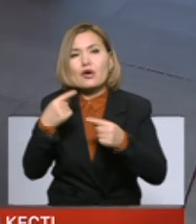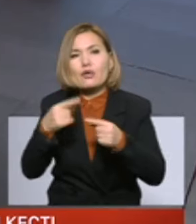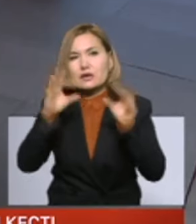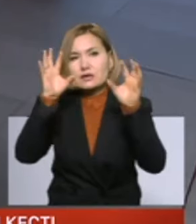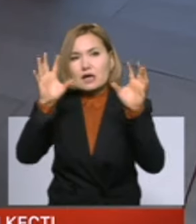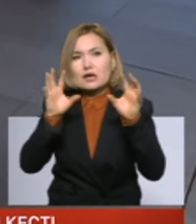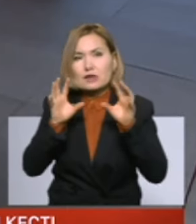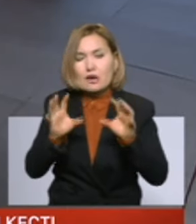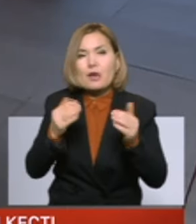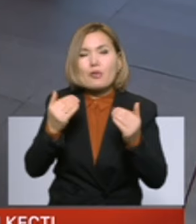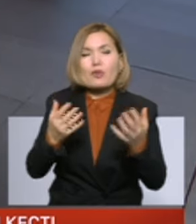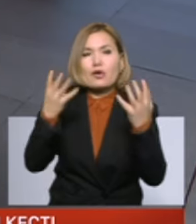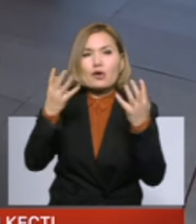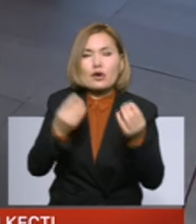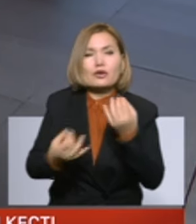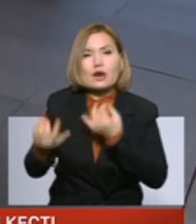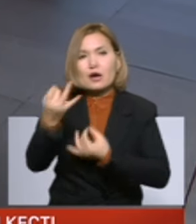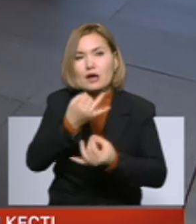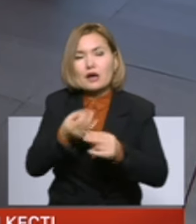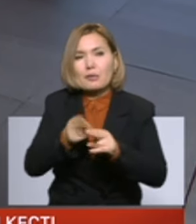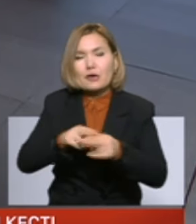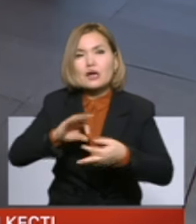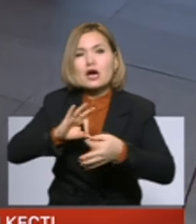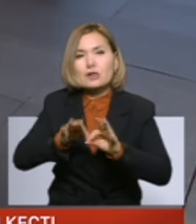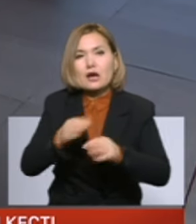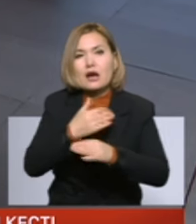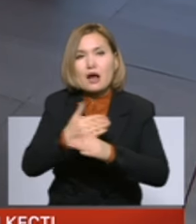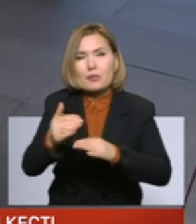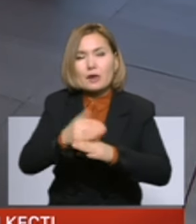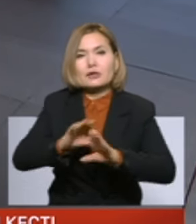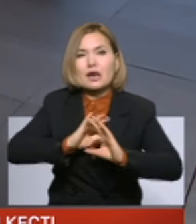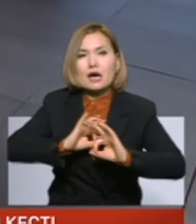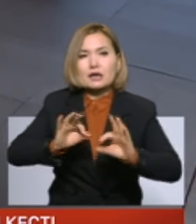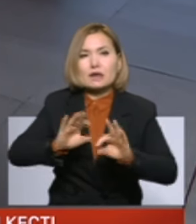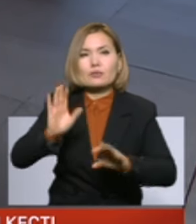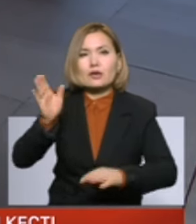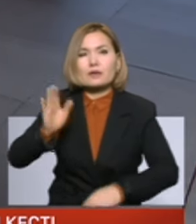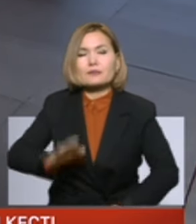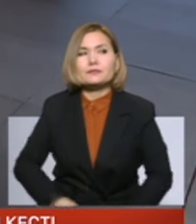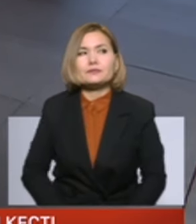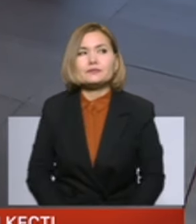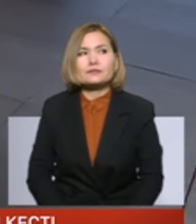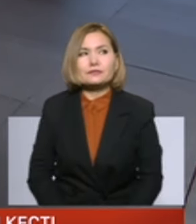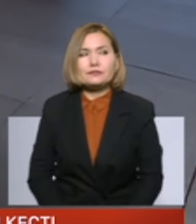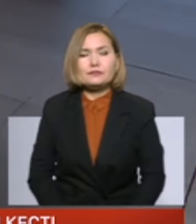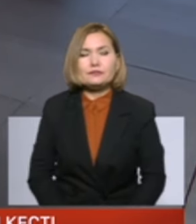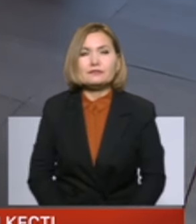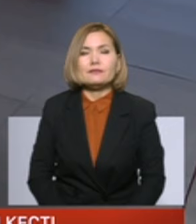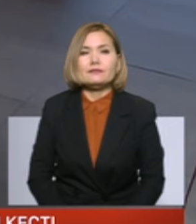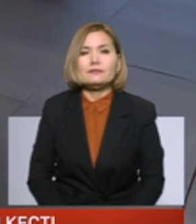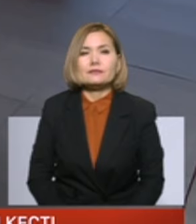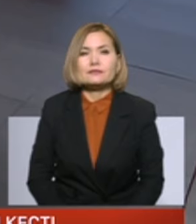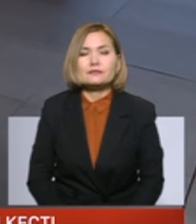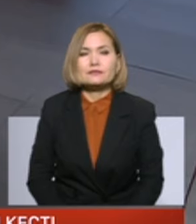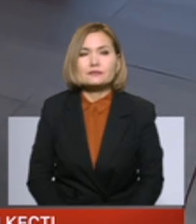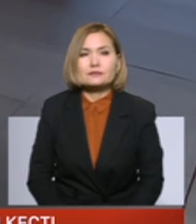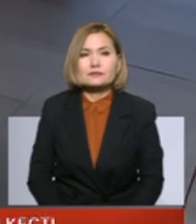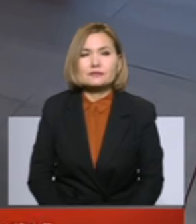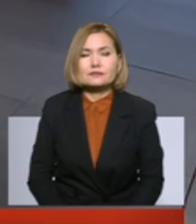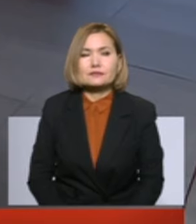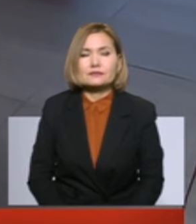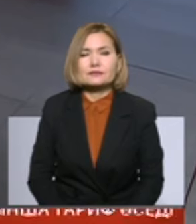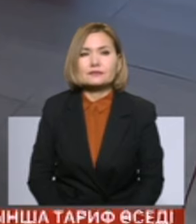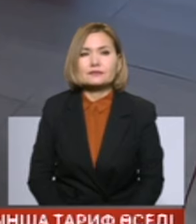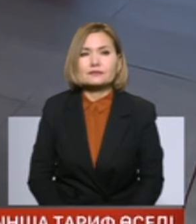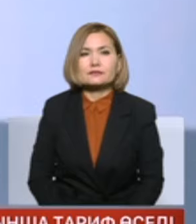заң жобалары бүгін талқыланды, қаралды, алдағы шығарылымдарда толықтырып айтамын. Альбина. Рахмет, мәжілістен тікелей байланысқа Оңғар